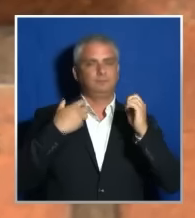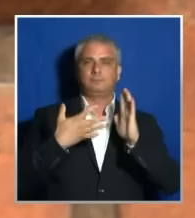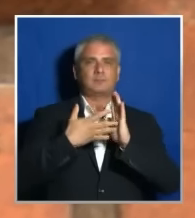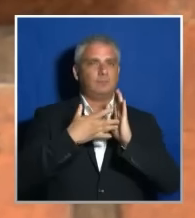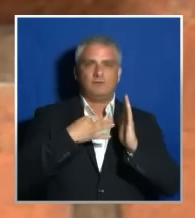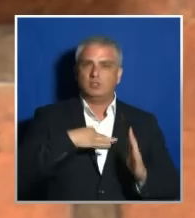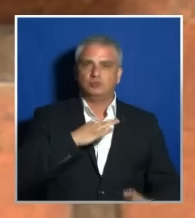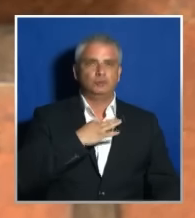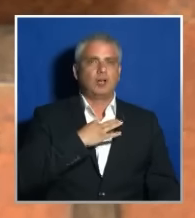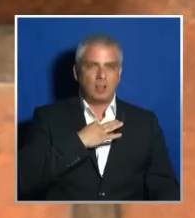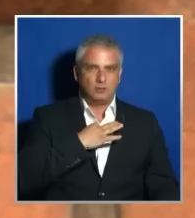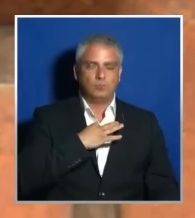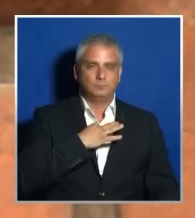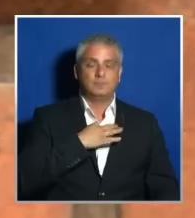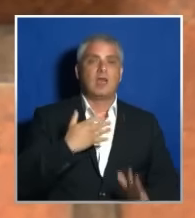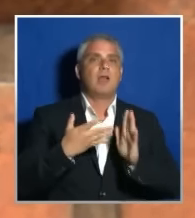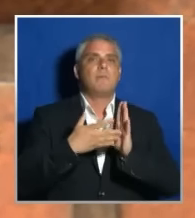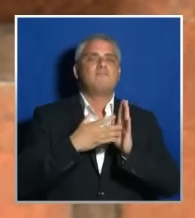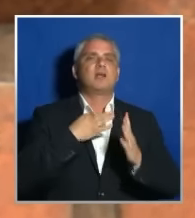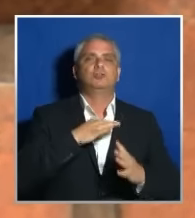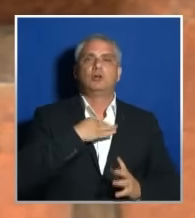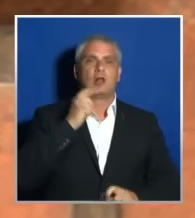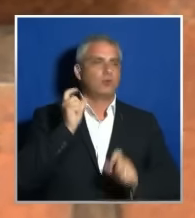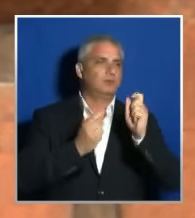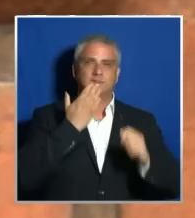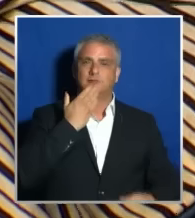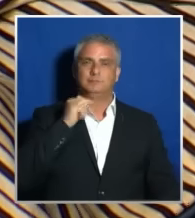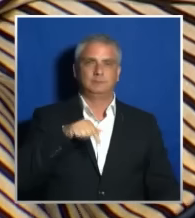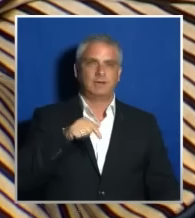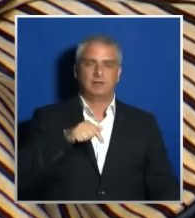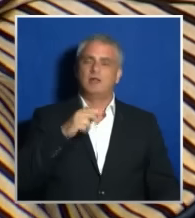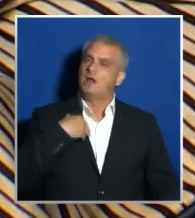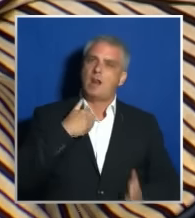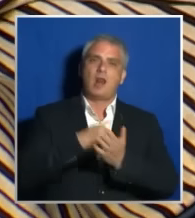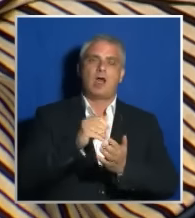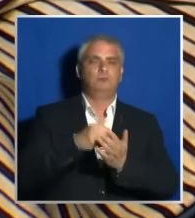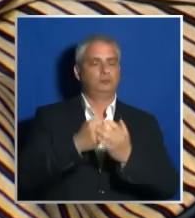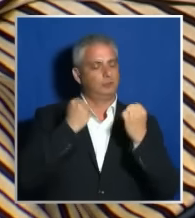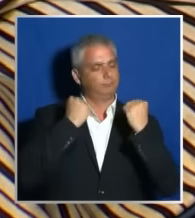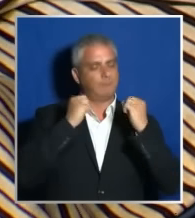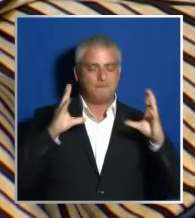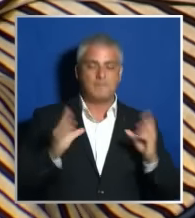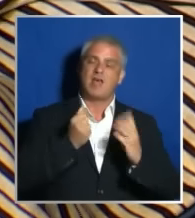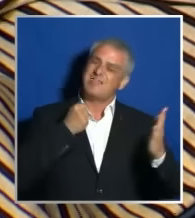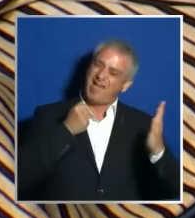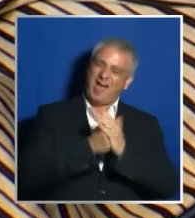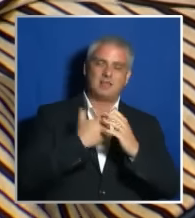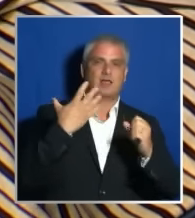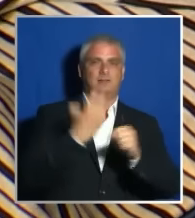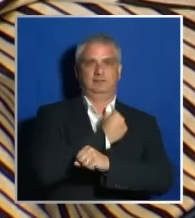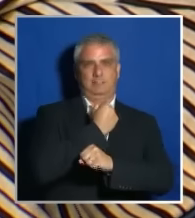המבחן שלנו, ידידיי, המבחן שלנו, אזרחי ישראל, הוא להמשיך לעמוד יחד עד